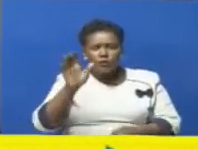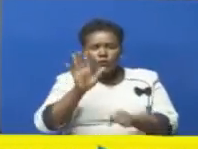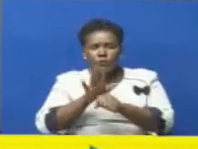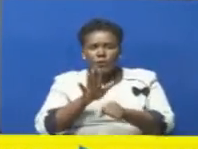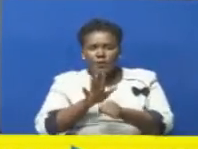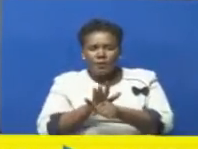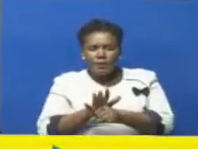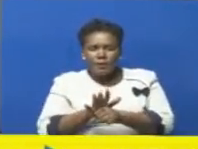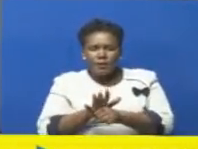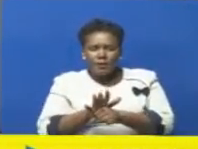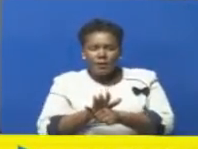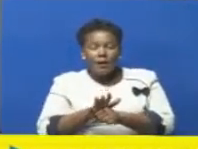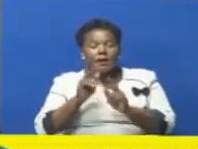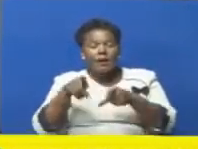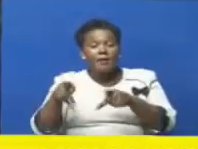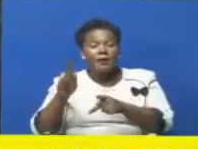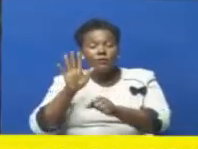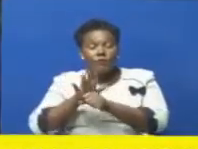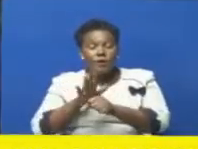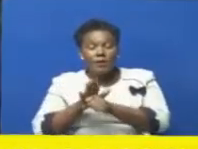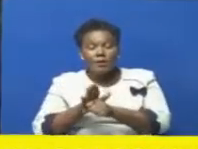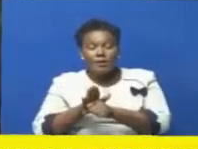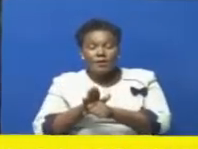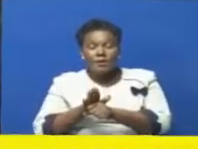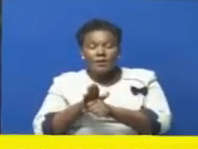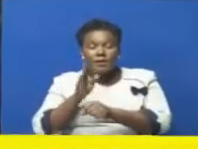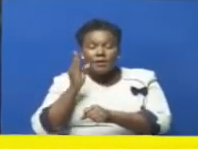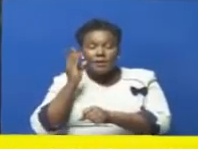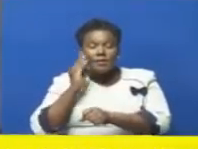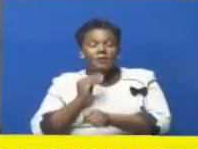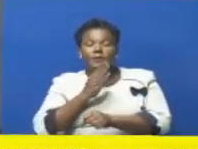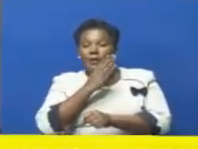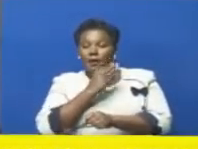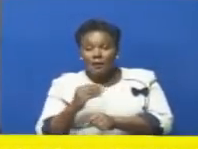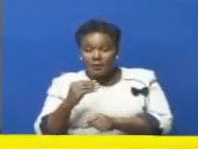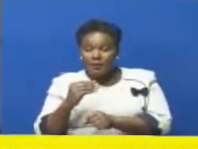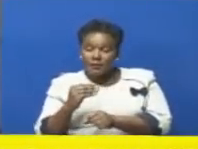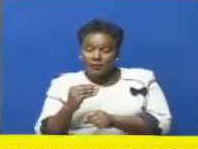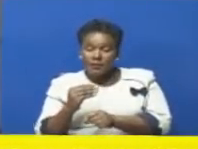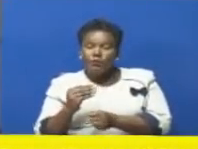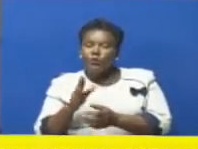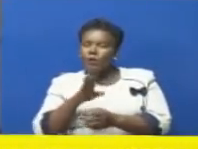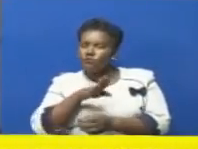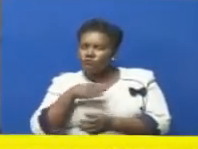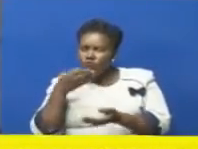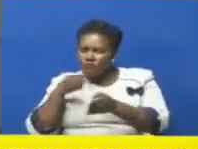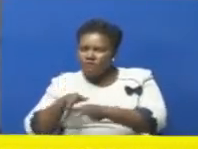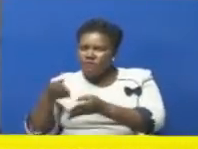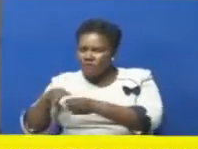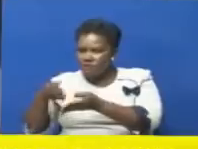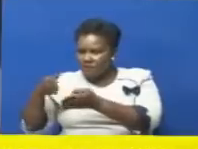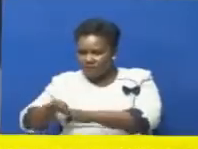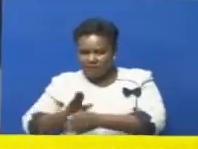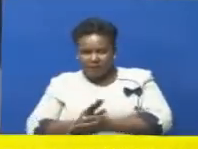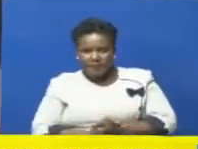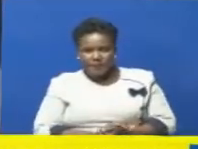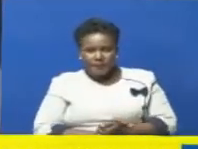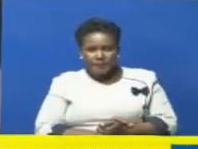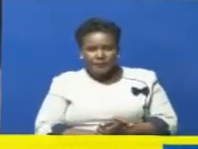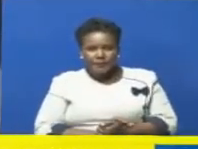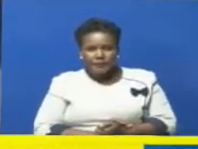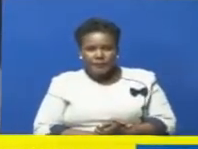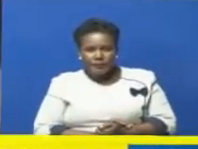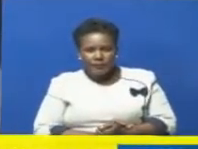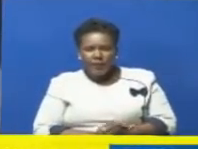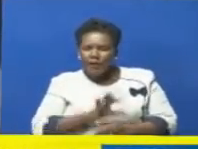wa Israel. Mwaka jana, mahakama inayosikiliza kesi za watuhumiwa mauaji ya kimbari katika makambi ya mauaji na mateso enzi